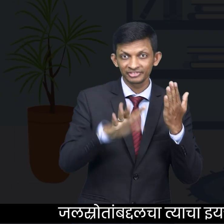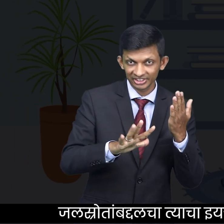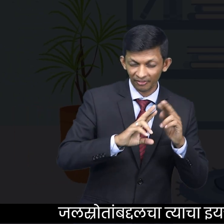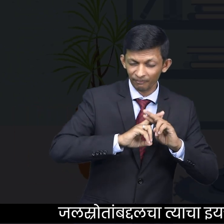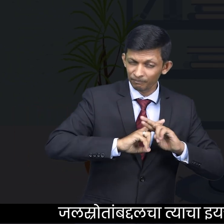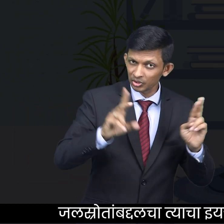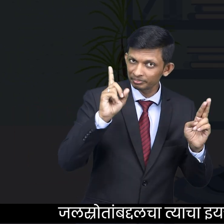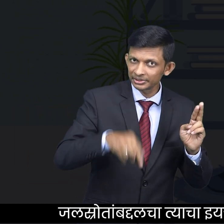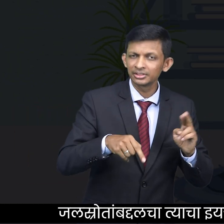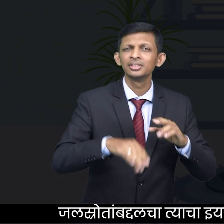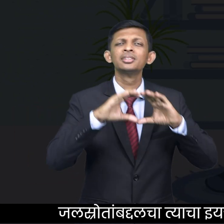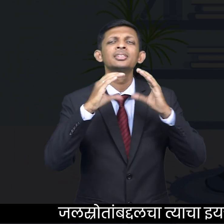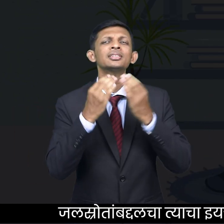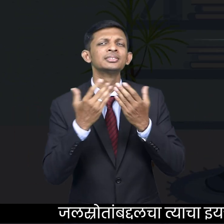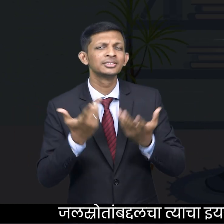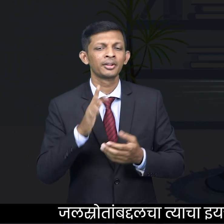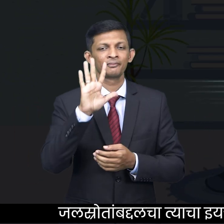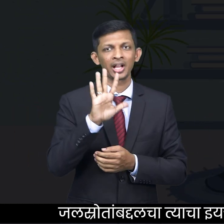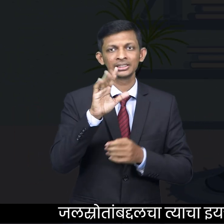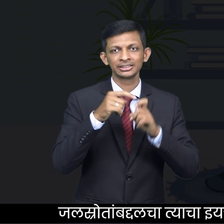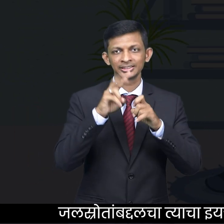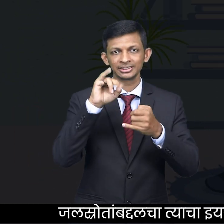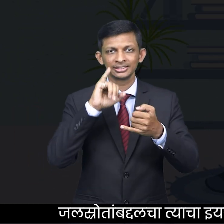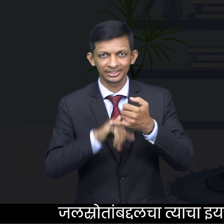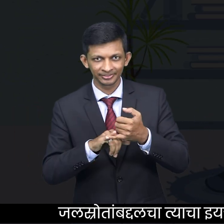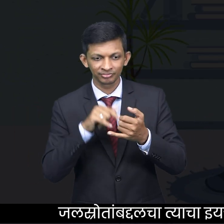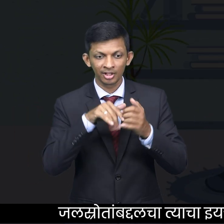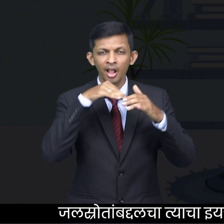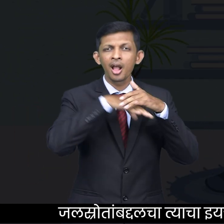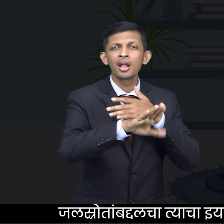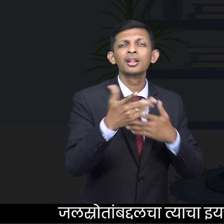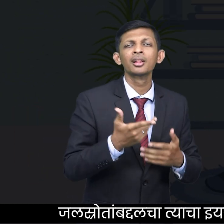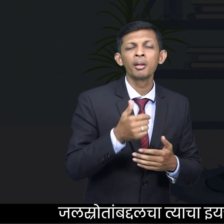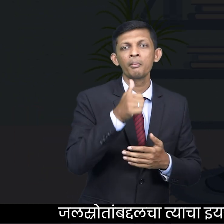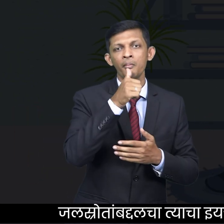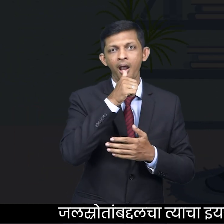जलस्रोतांबद्दलचा त्यांचा इयत्ता 5वीचा EVS धडा वाचताना रघुला समजले की